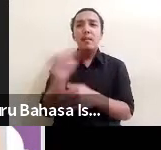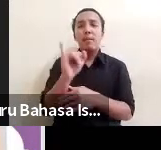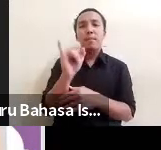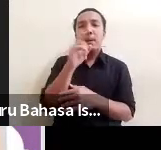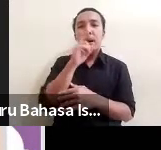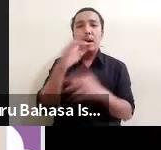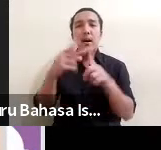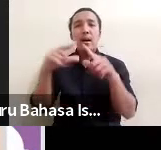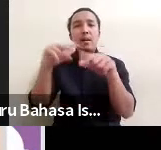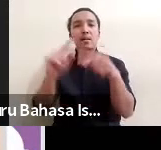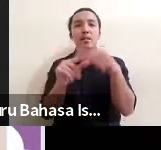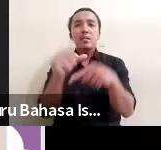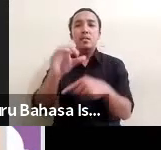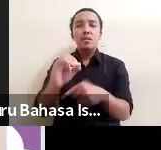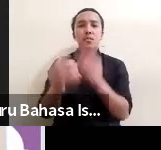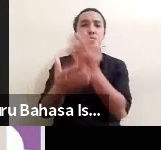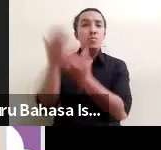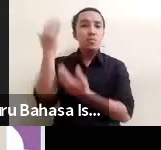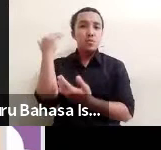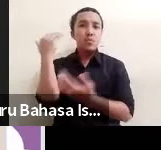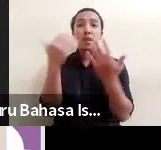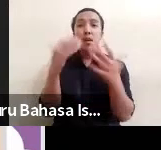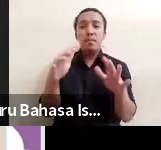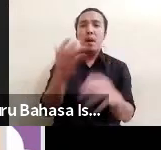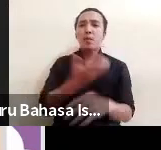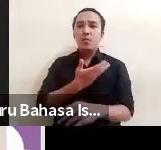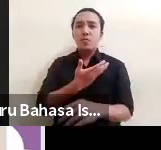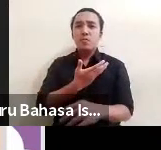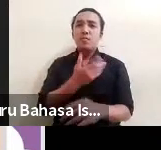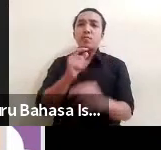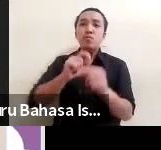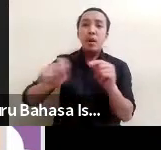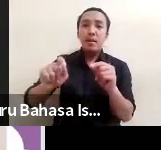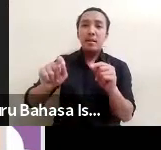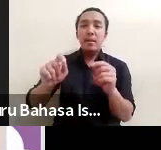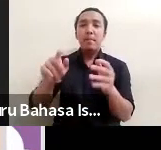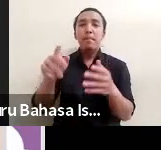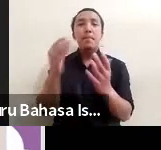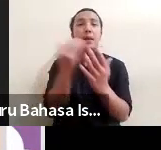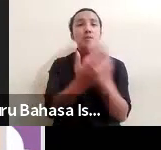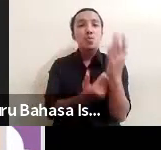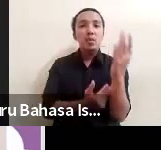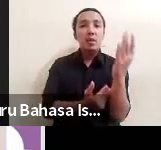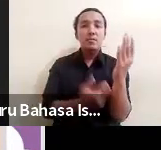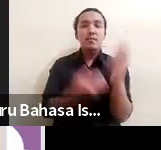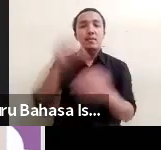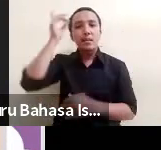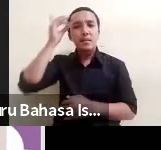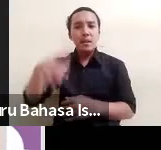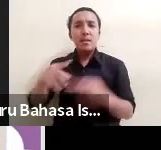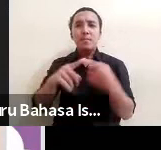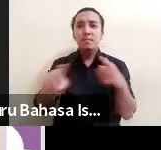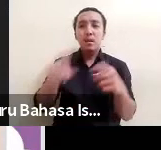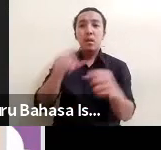dulu sudah mau jadikan perdes ya. Tetapi begitu Covid ini agak kendor lagi, Pak.